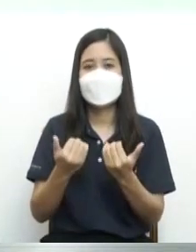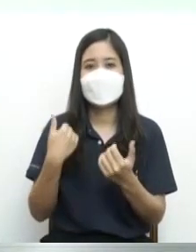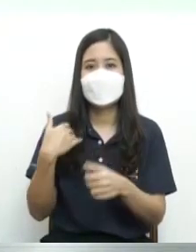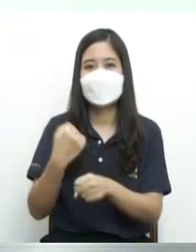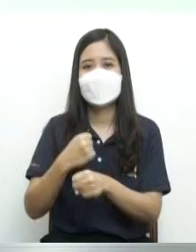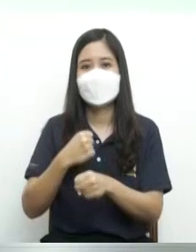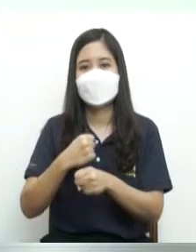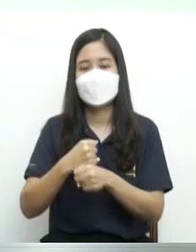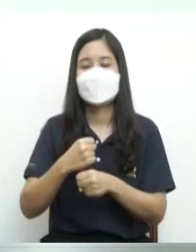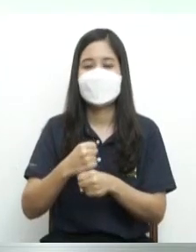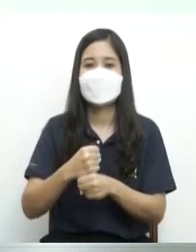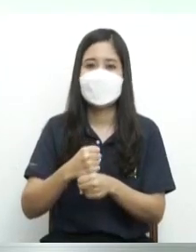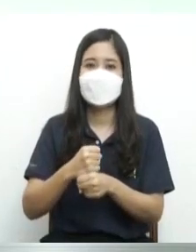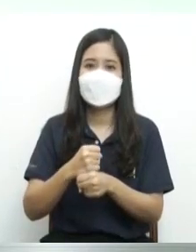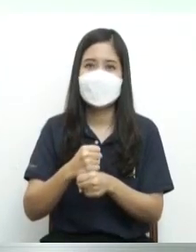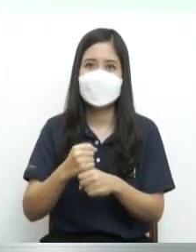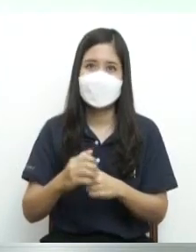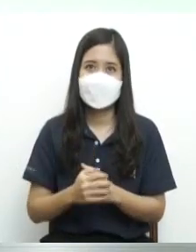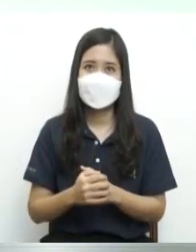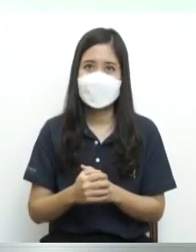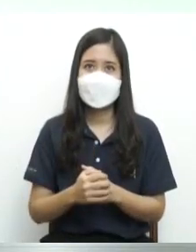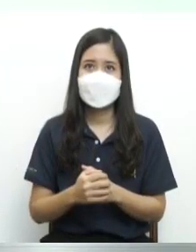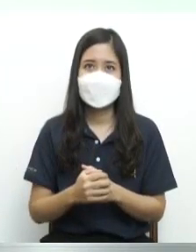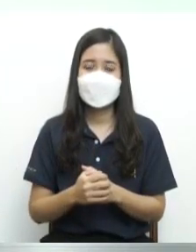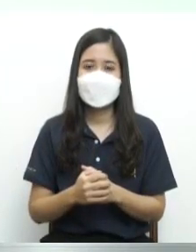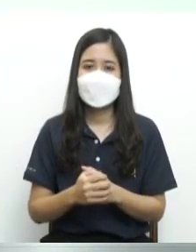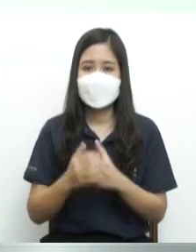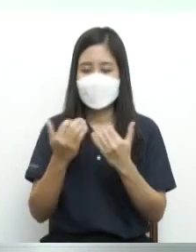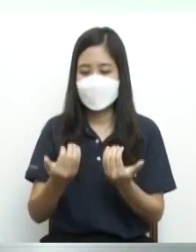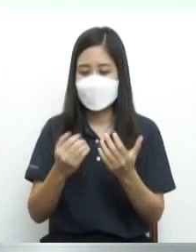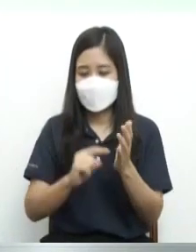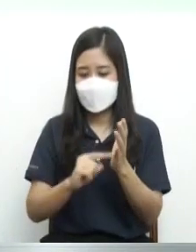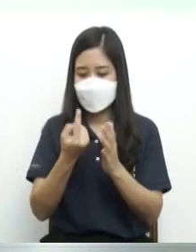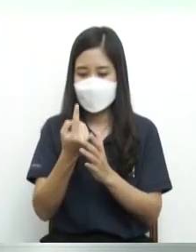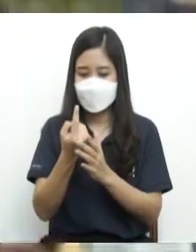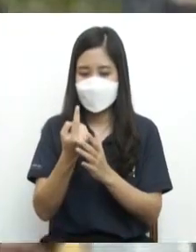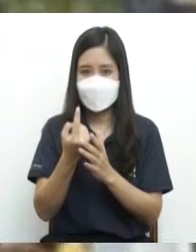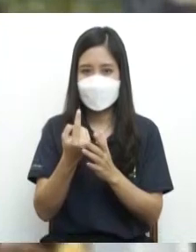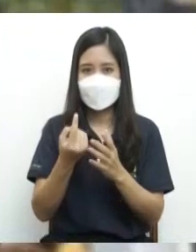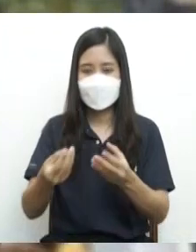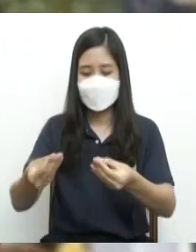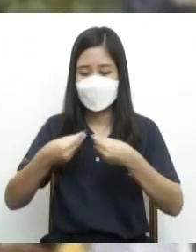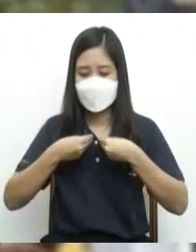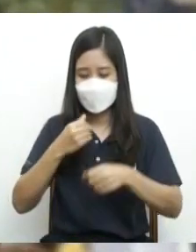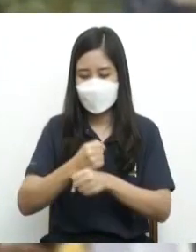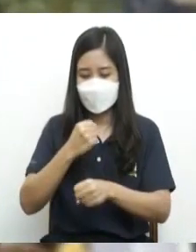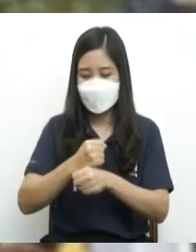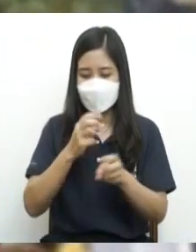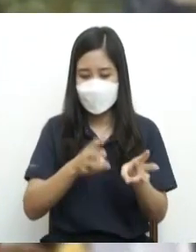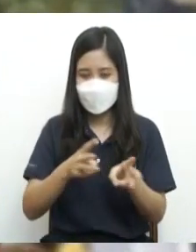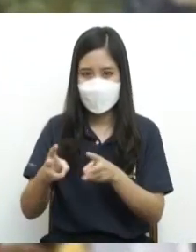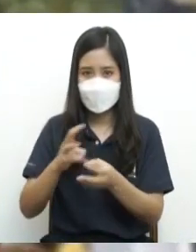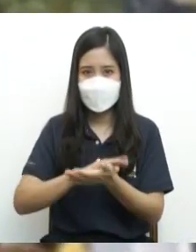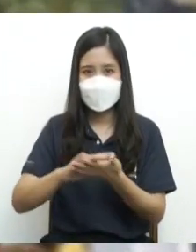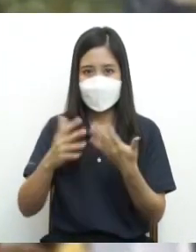งที่มันเกิดจากเราเห็นเราจะเลือกในสิ่งที่มันดีงามที่มันจะทำให้เราได้ทำงานสำเร็จเนี่ยเหล่านั้นคือประ